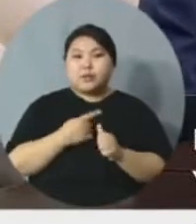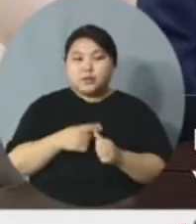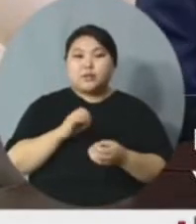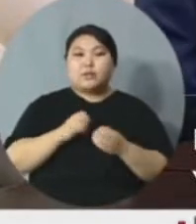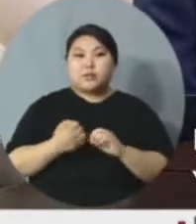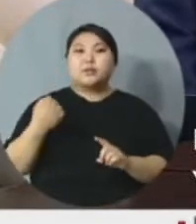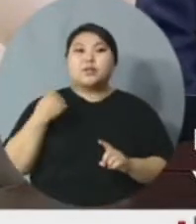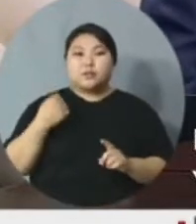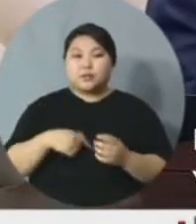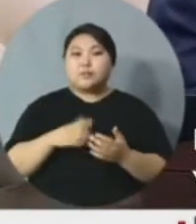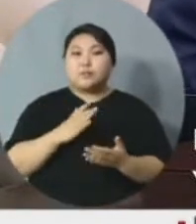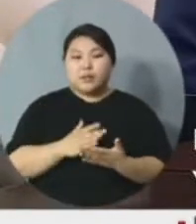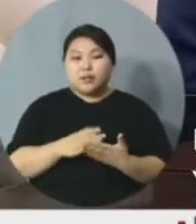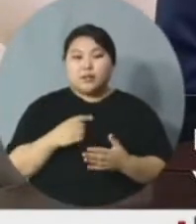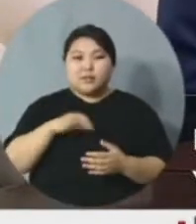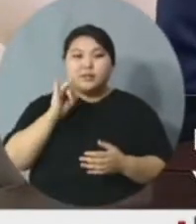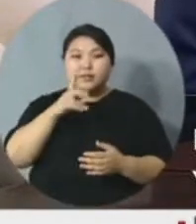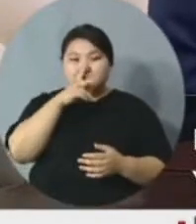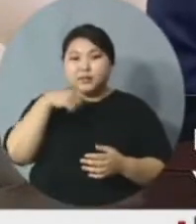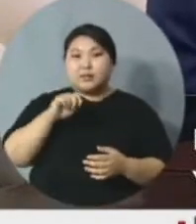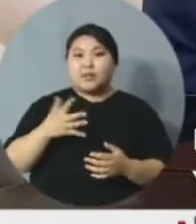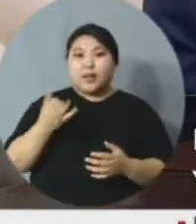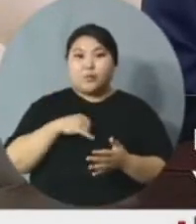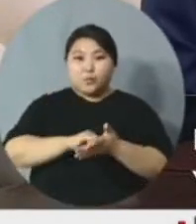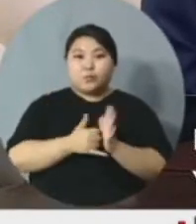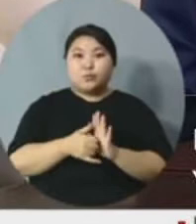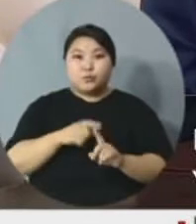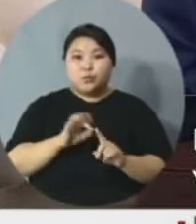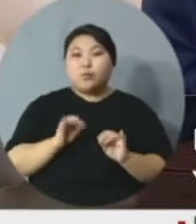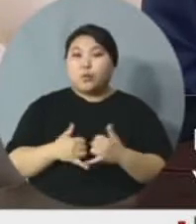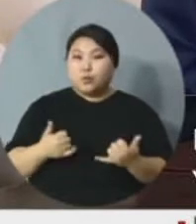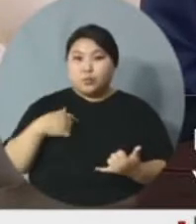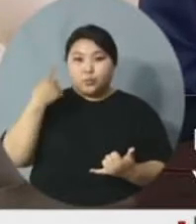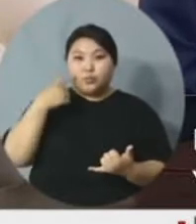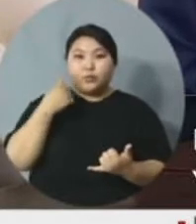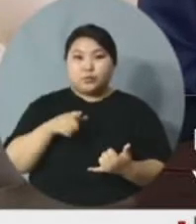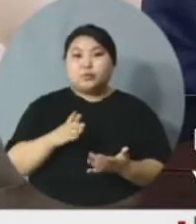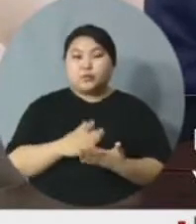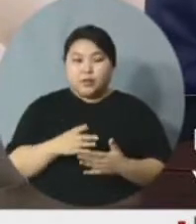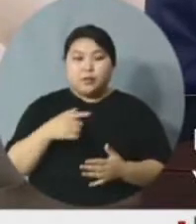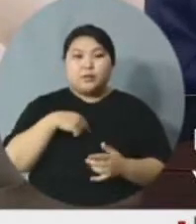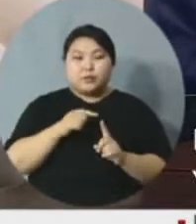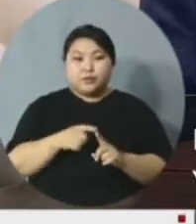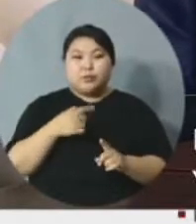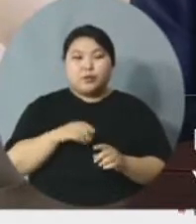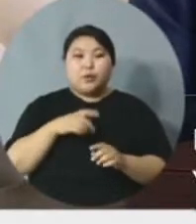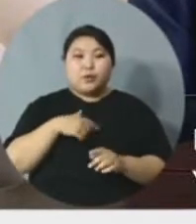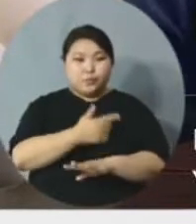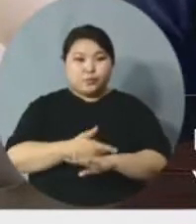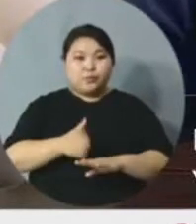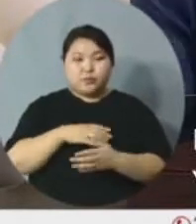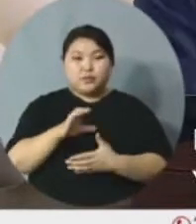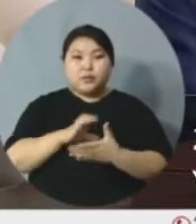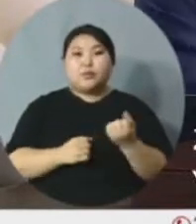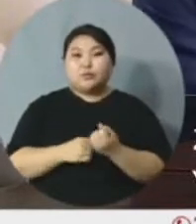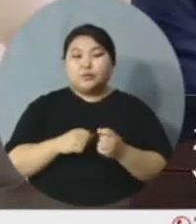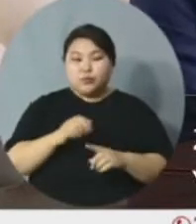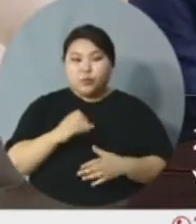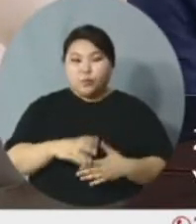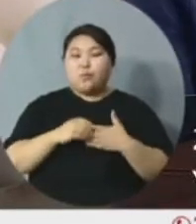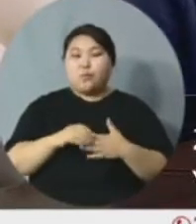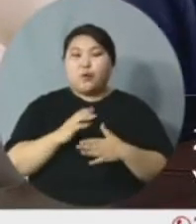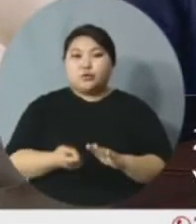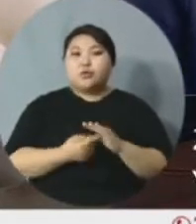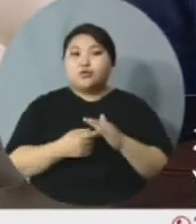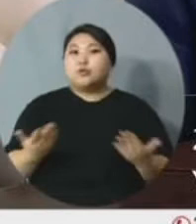хин одоо хийж чадчихсан их цалин авна гэсэн утга юм болов гэж ойлгодог байна. Тэгэхээр энэ гүйцэтгэлийн санхүүжилт ер нь яг